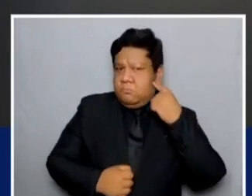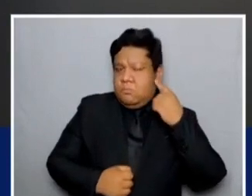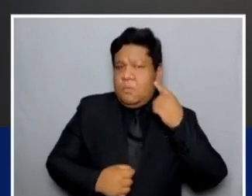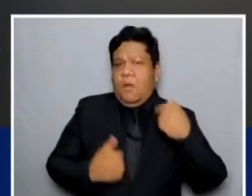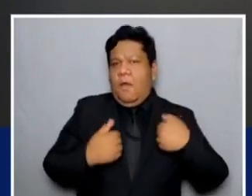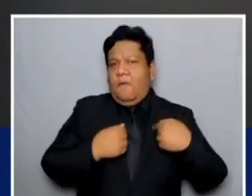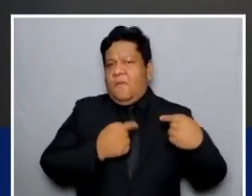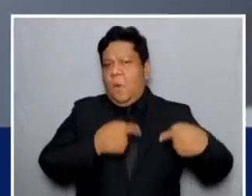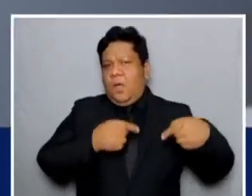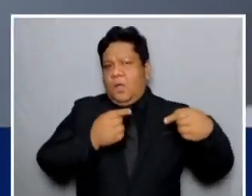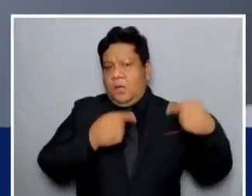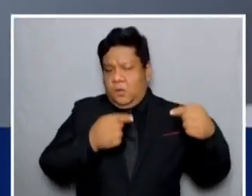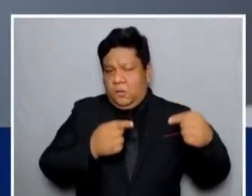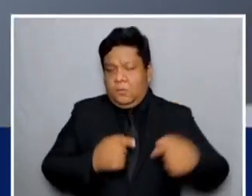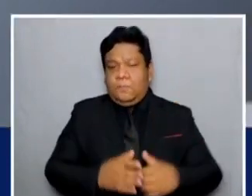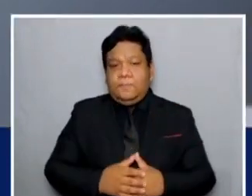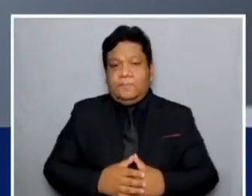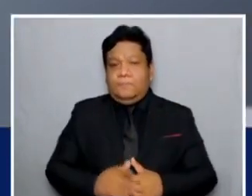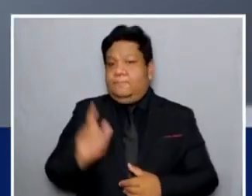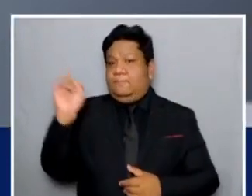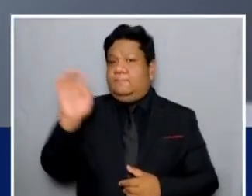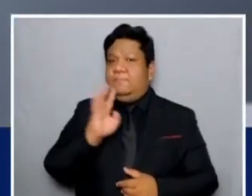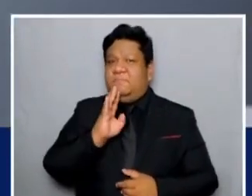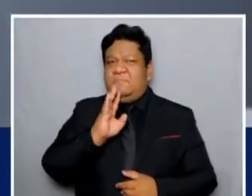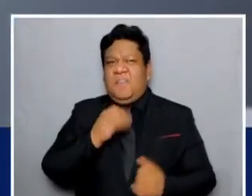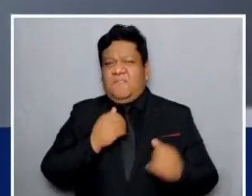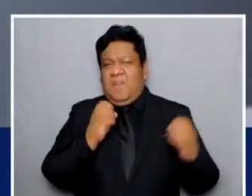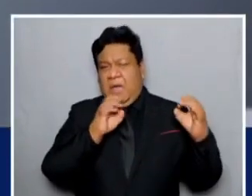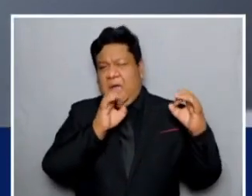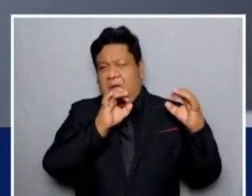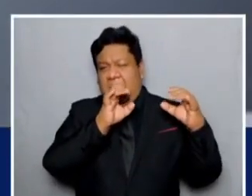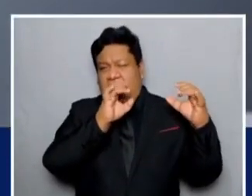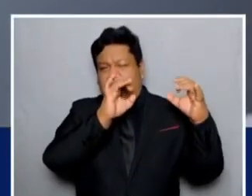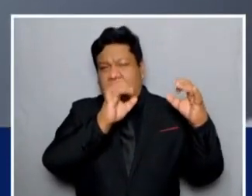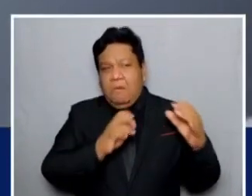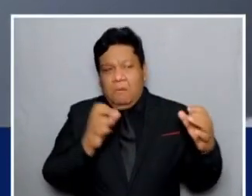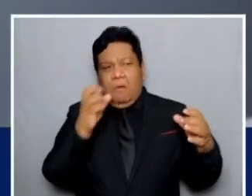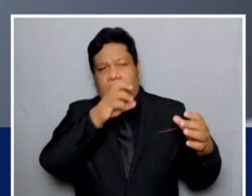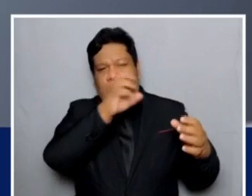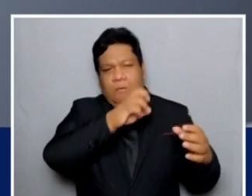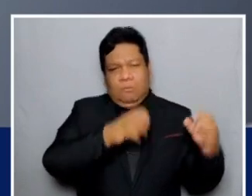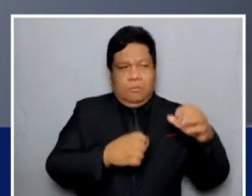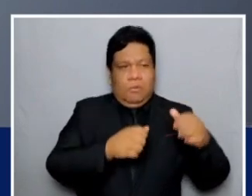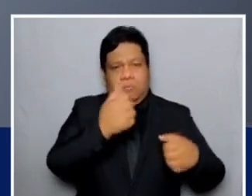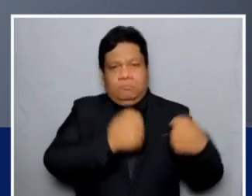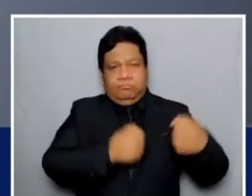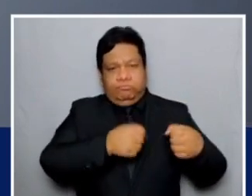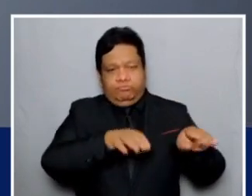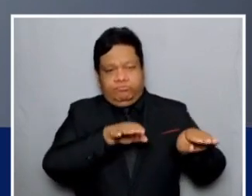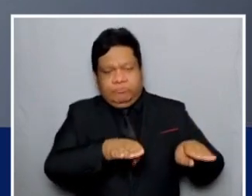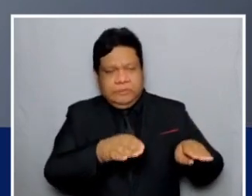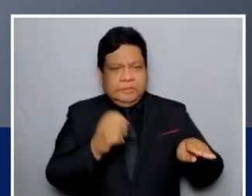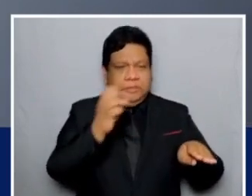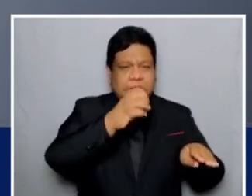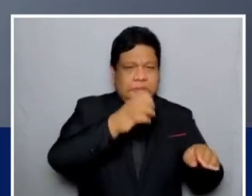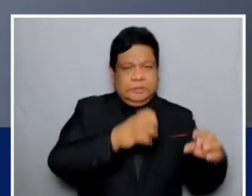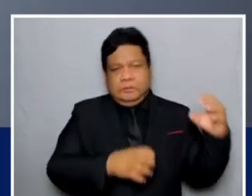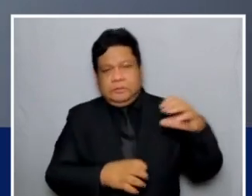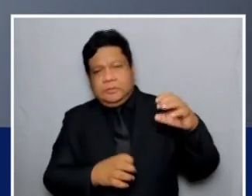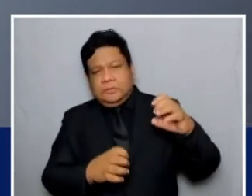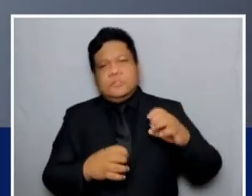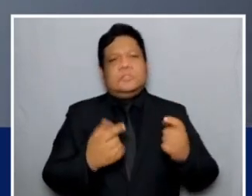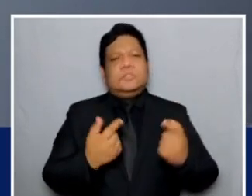ito. Nagsisigawan na sila, may kasigawan siya dun sa kabilang sasakyan. Tapos nagpalitan sila, nagkasagutan